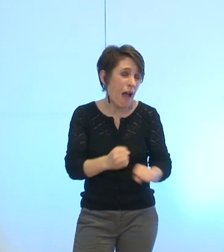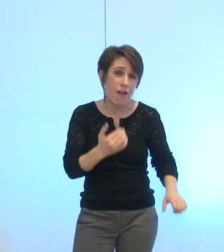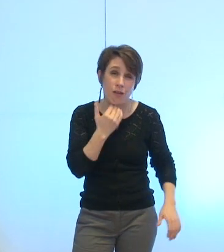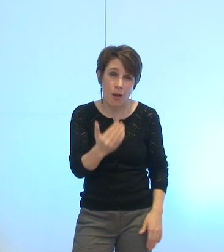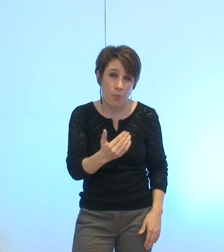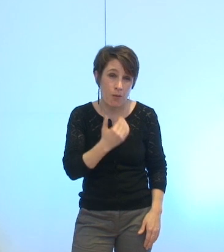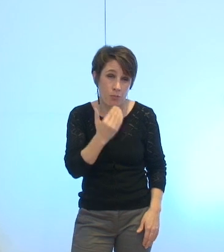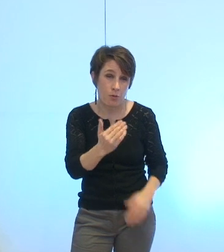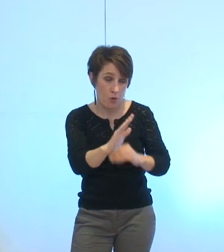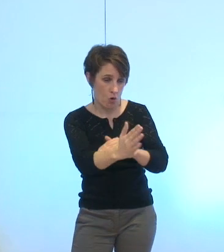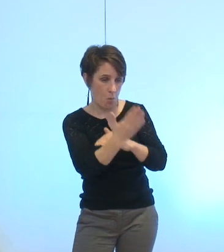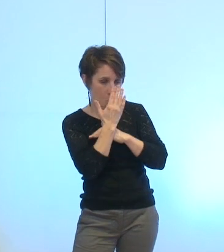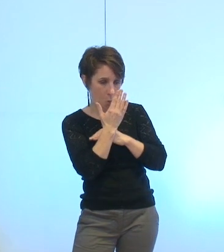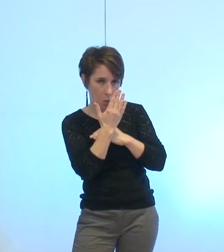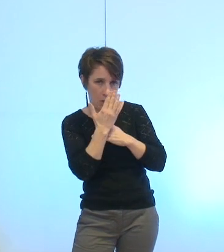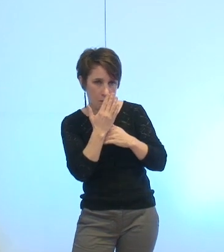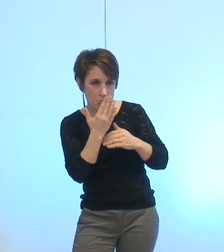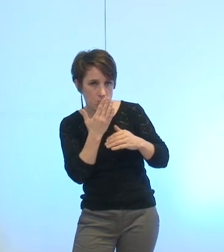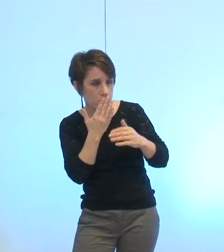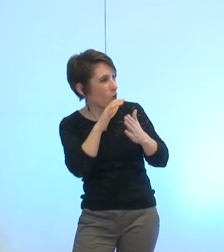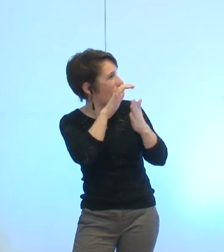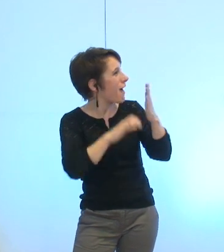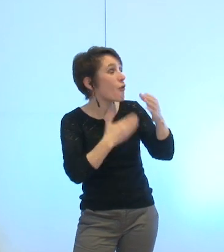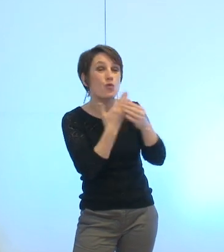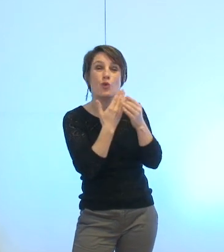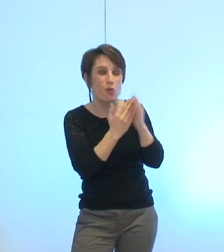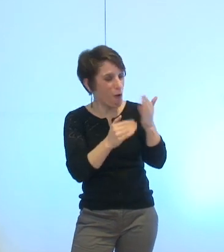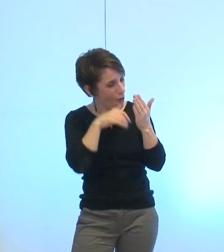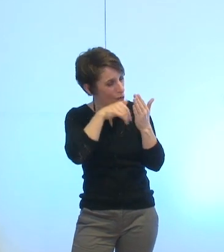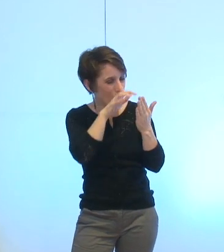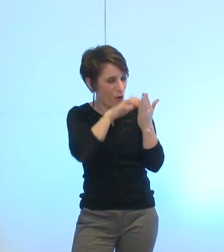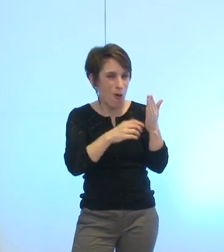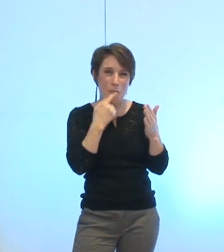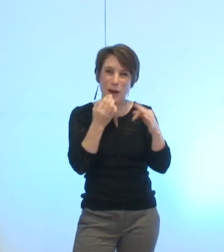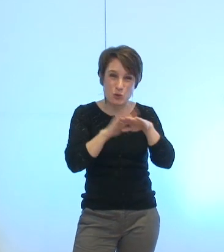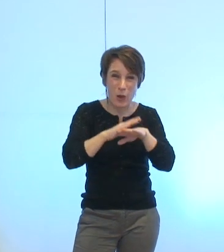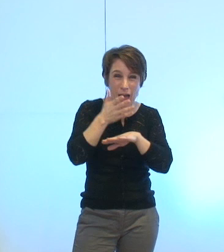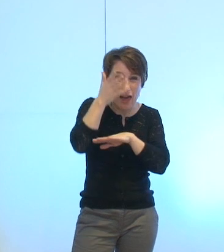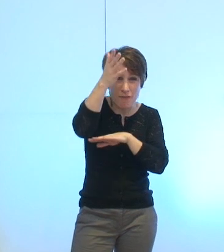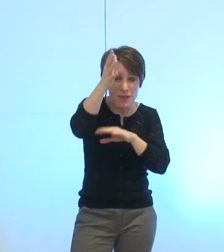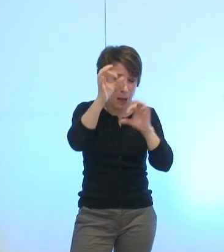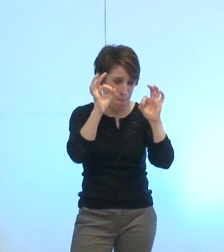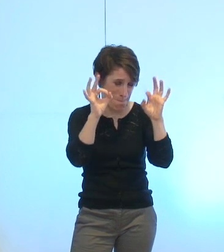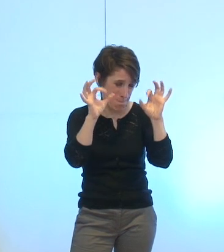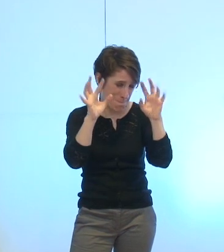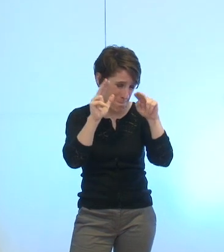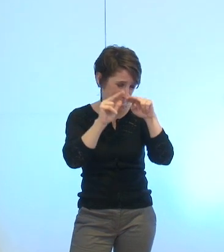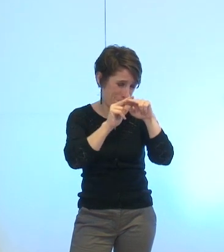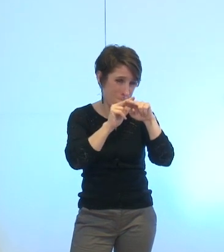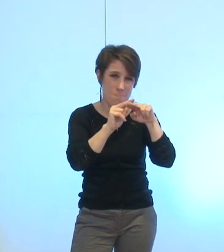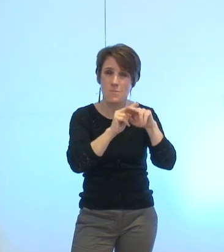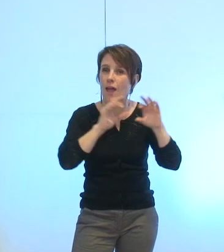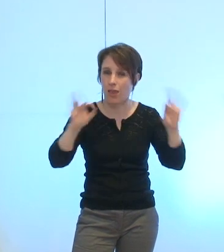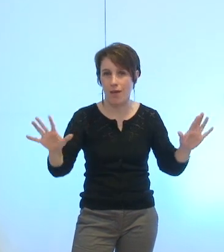du commencement d'une vision prospective c'est c'est dans la lettre dans votre lettre de commande Éric Piol